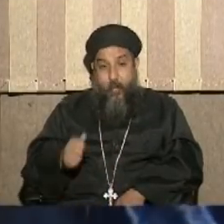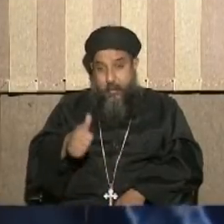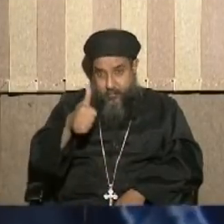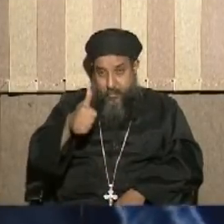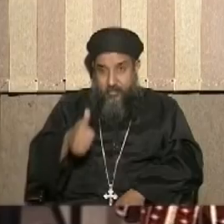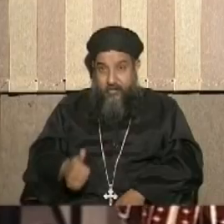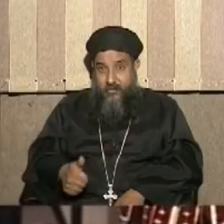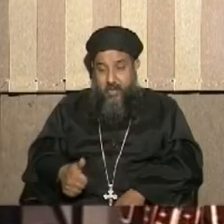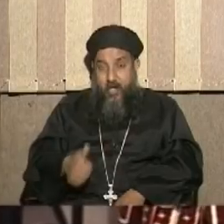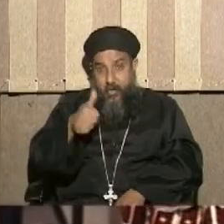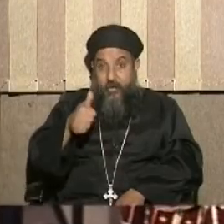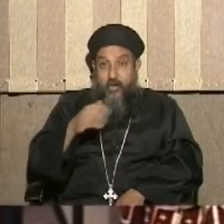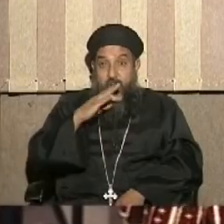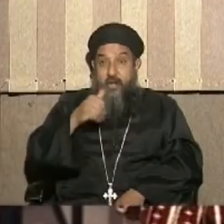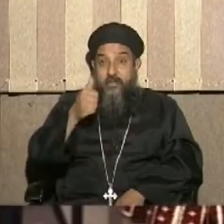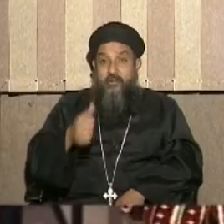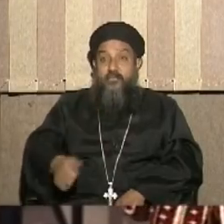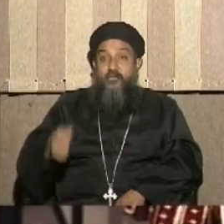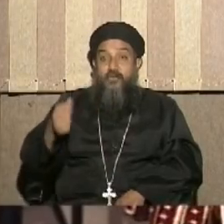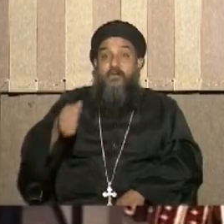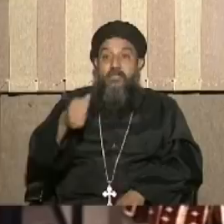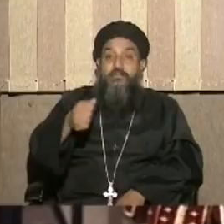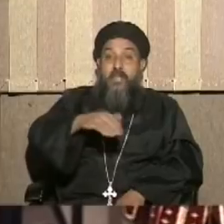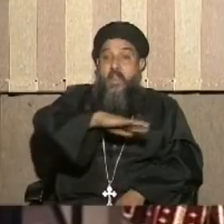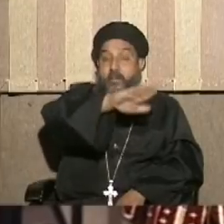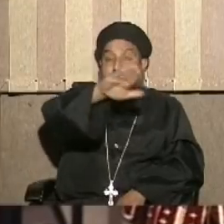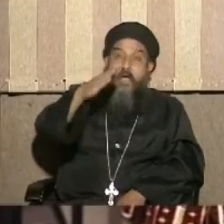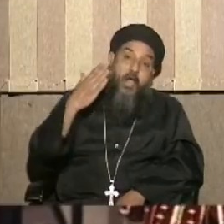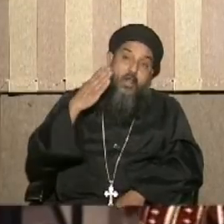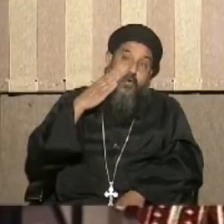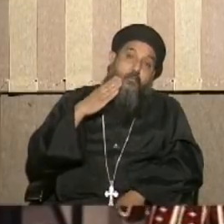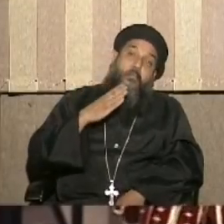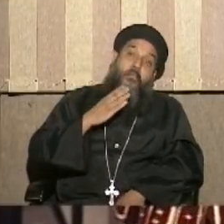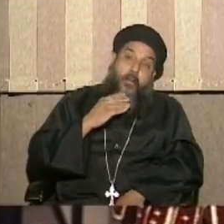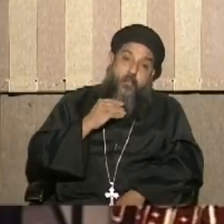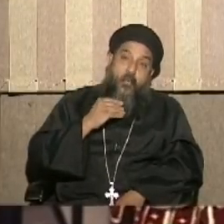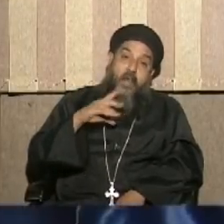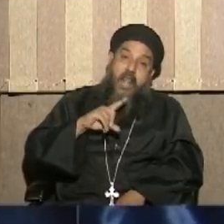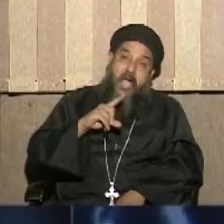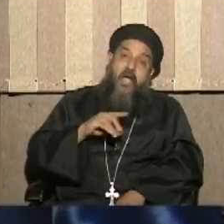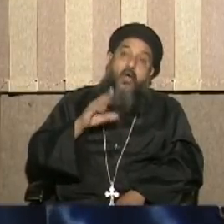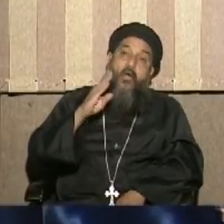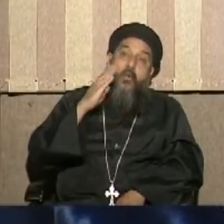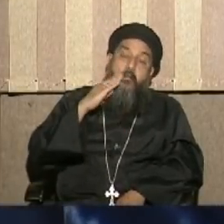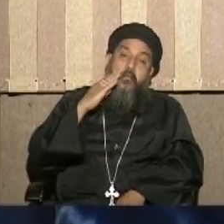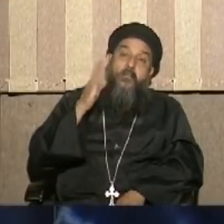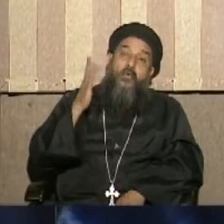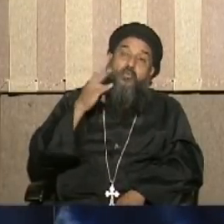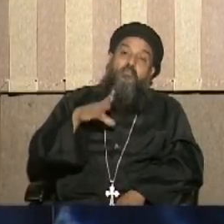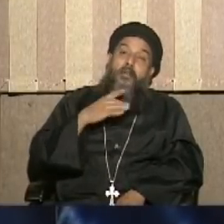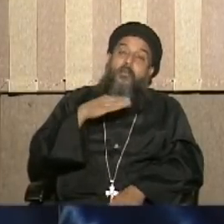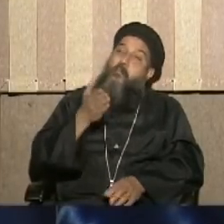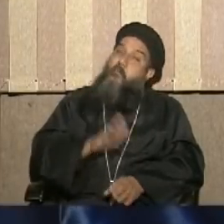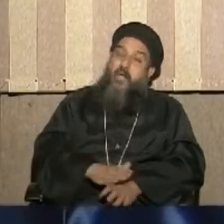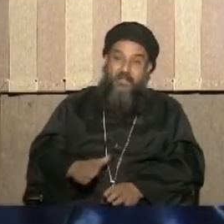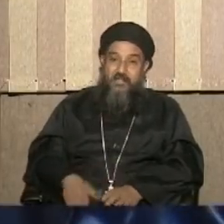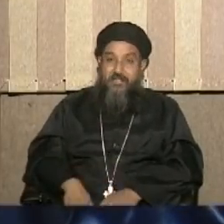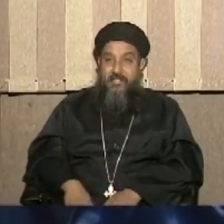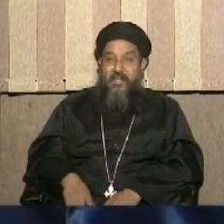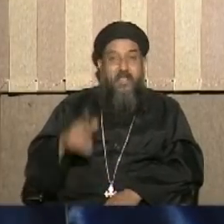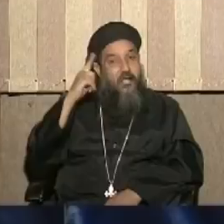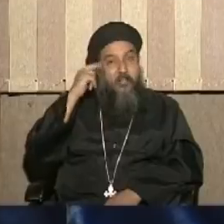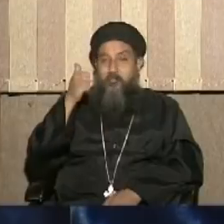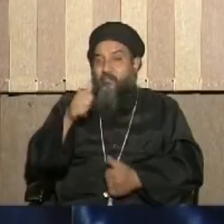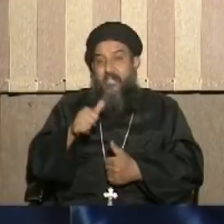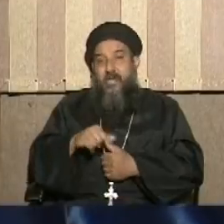هما كويسين؟ كويسين جدا، وبيسلموا على والدتهم الامبراطوره واختهم سيودورا. ايوه يعني بيناموا